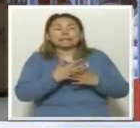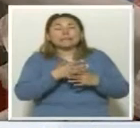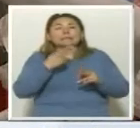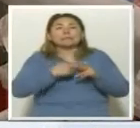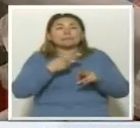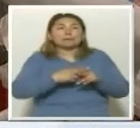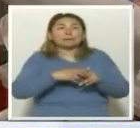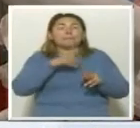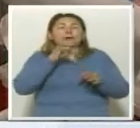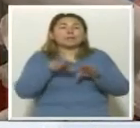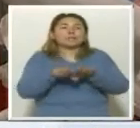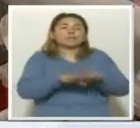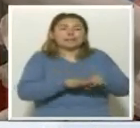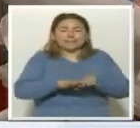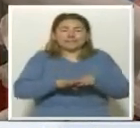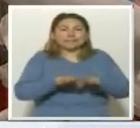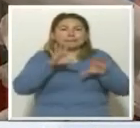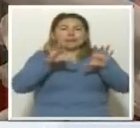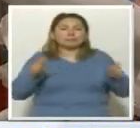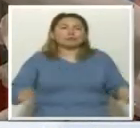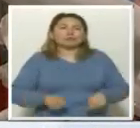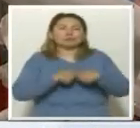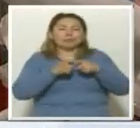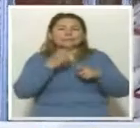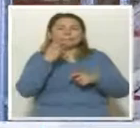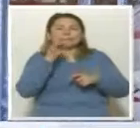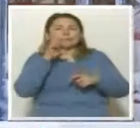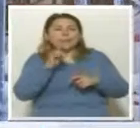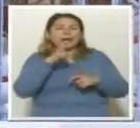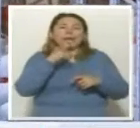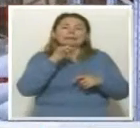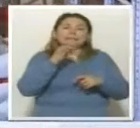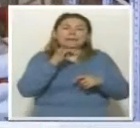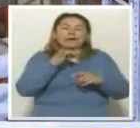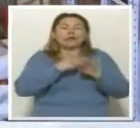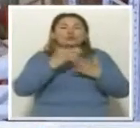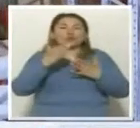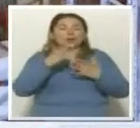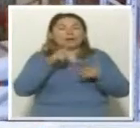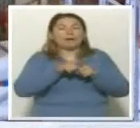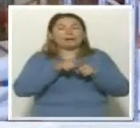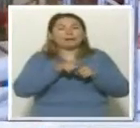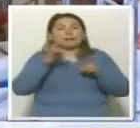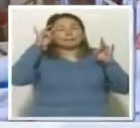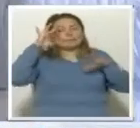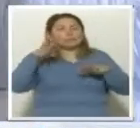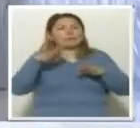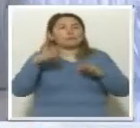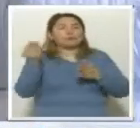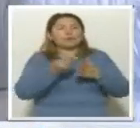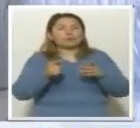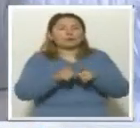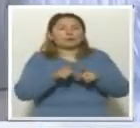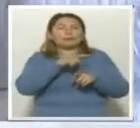мен мырышқа сәйкес келмеді. Заң бұзушыларға Цесна, Казвит және Грану маркалы жоғары сұрыпты үш қазақстандық ұн, сондай